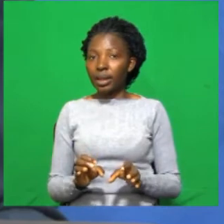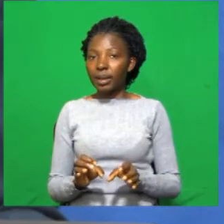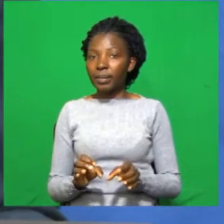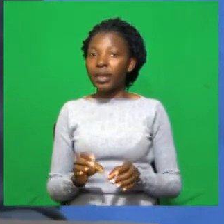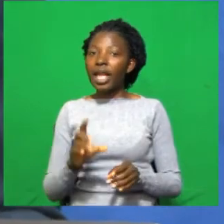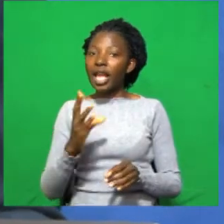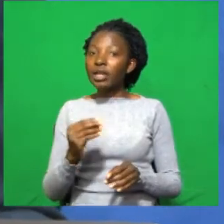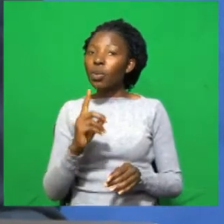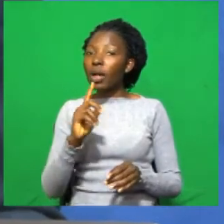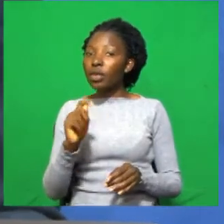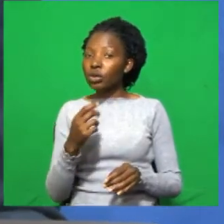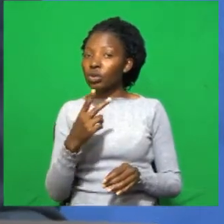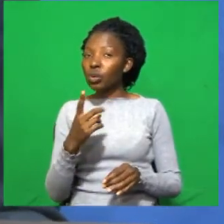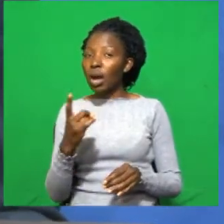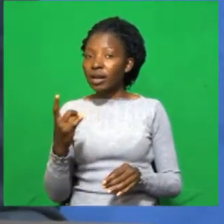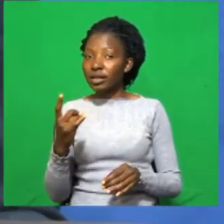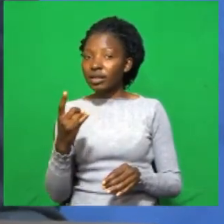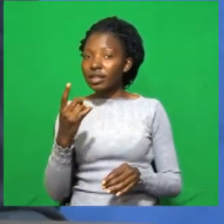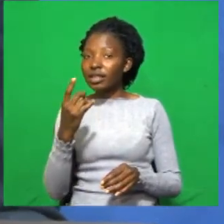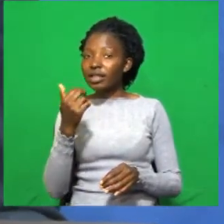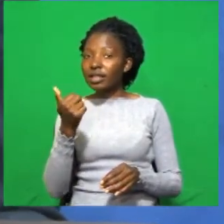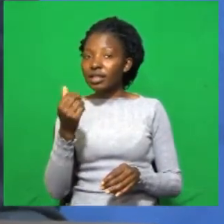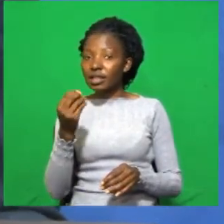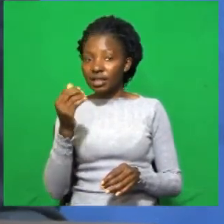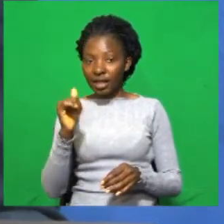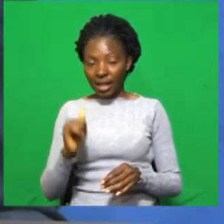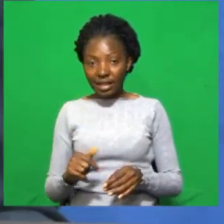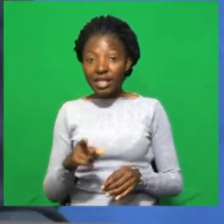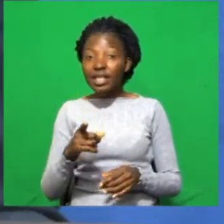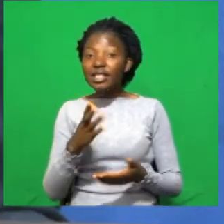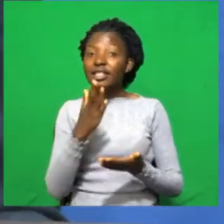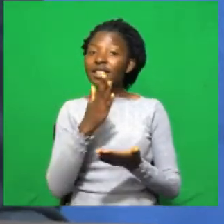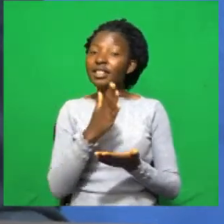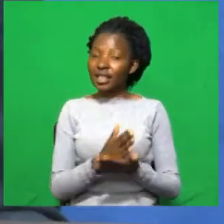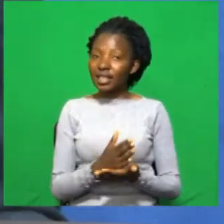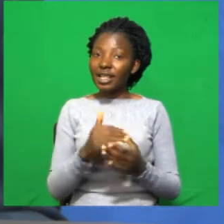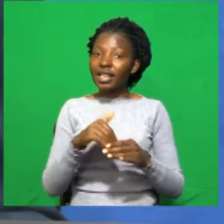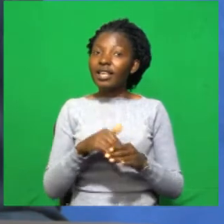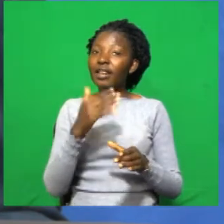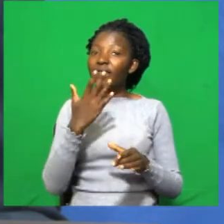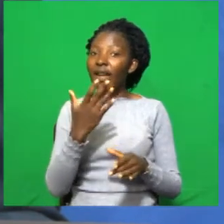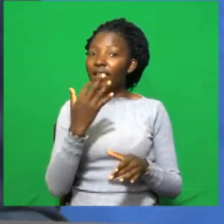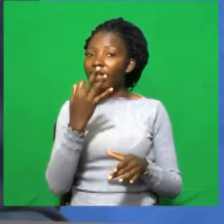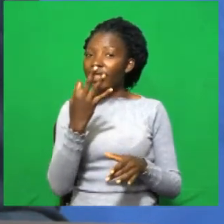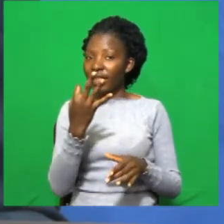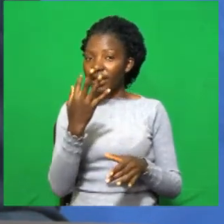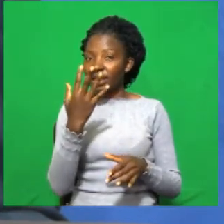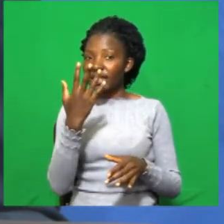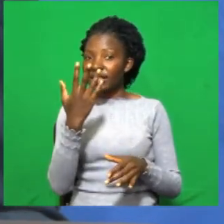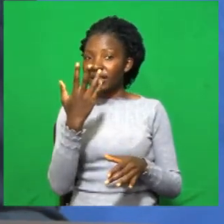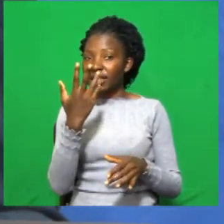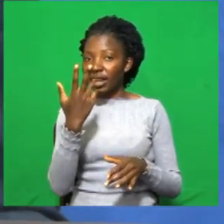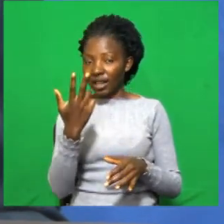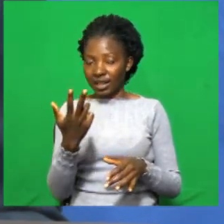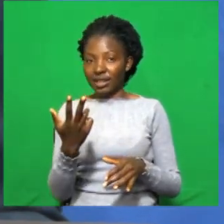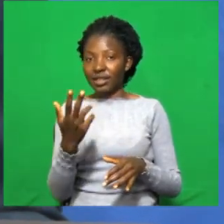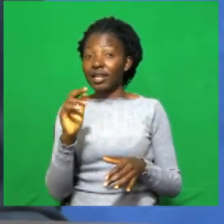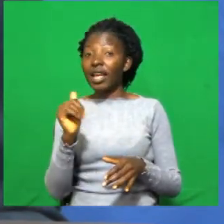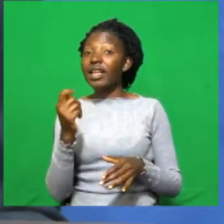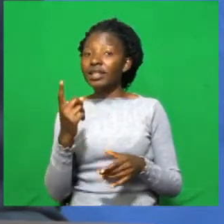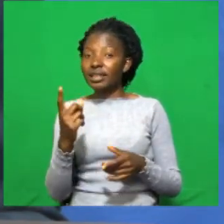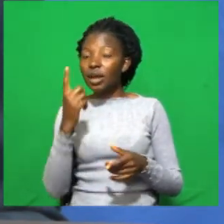yakaita 1260 years. Dzinotangira pa. Dzichitanga muna 538 AD. Saka